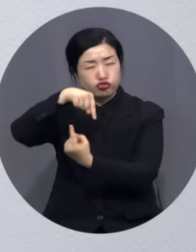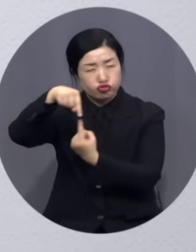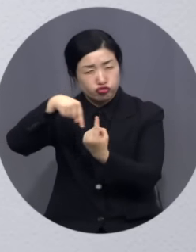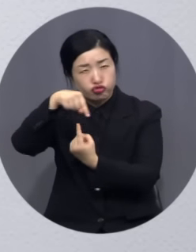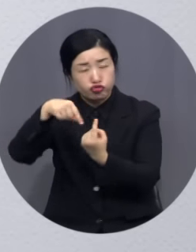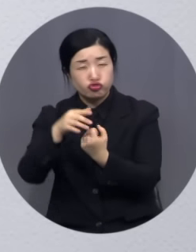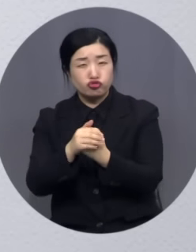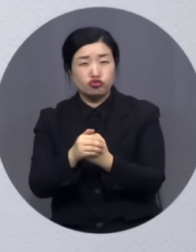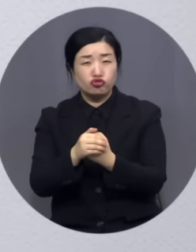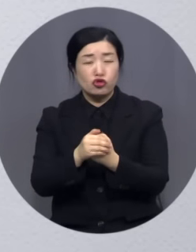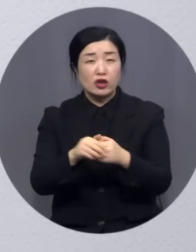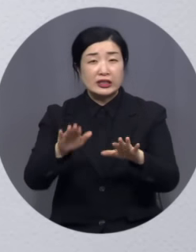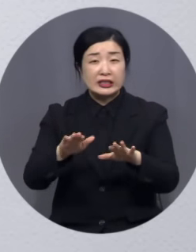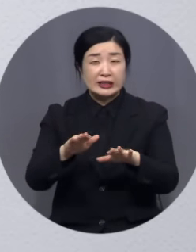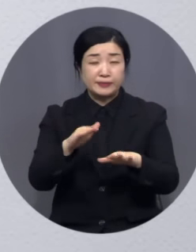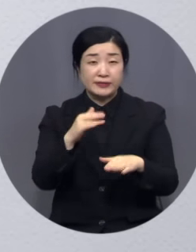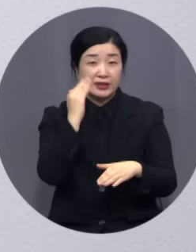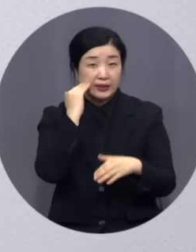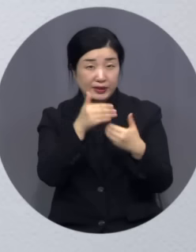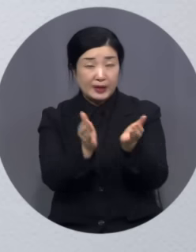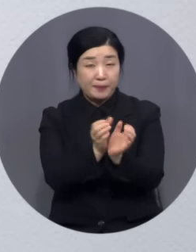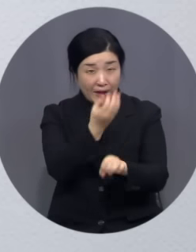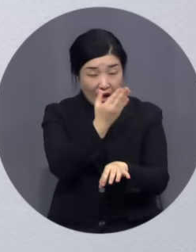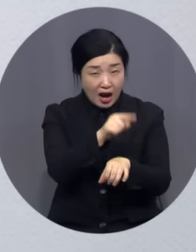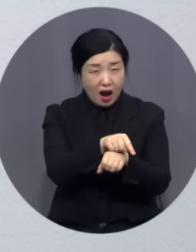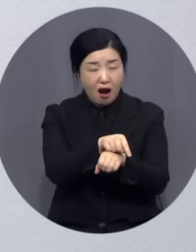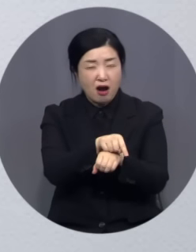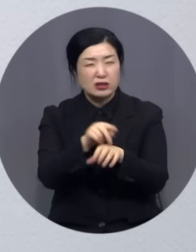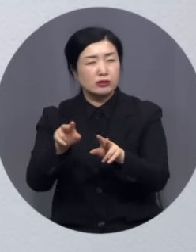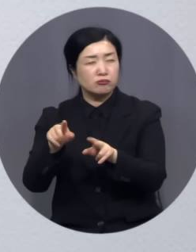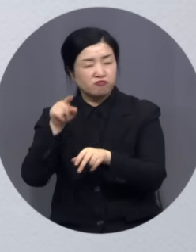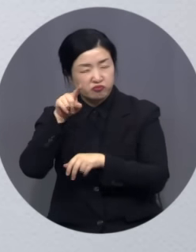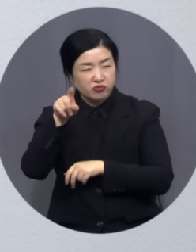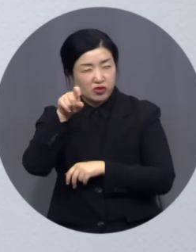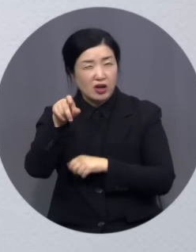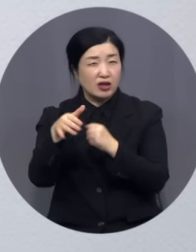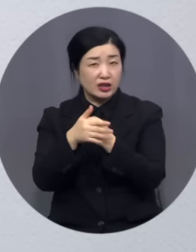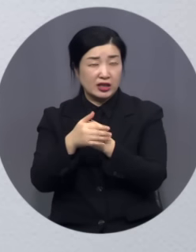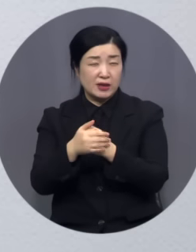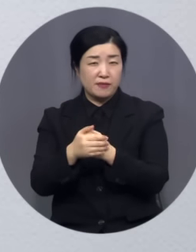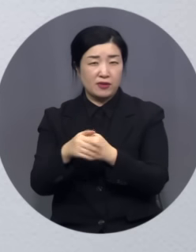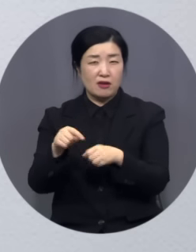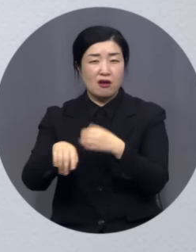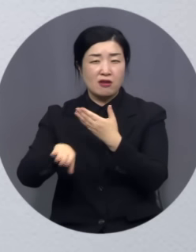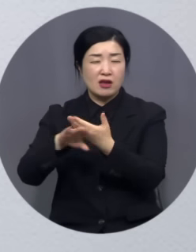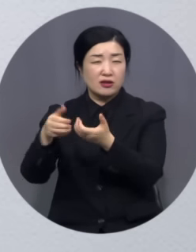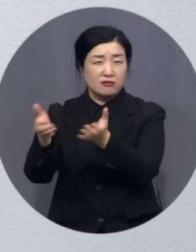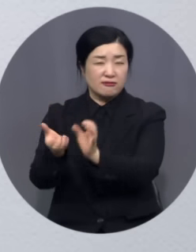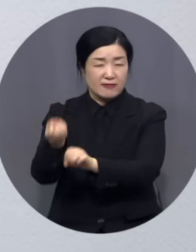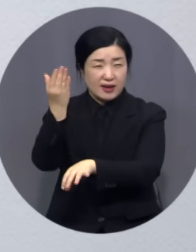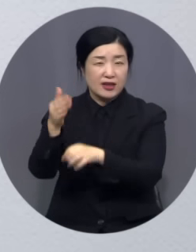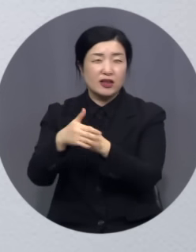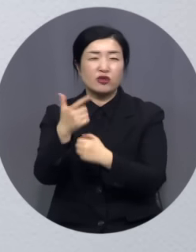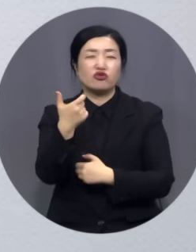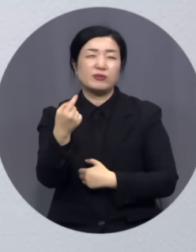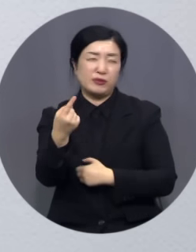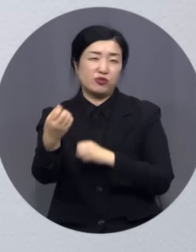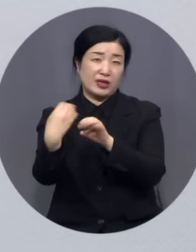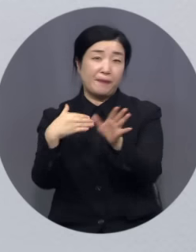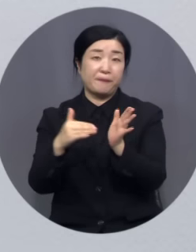당선되어야 한다 32% 현정부를 견제하기 위해 야당 후보가 당 야 한다가 61%